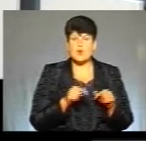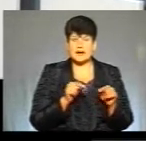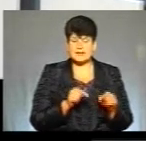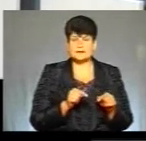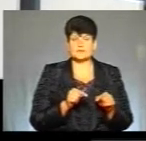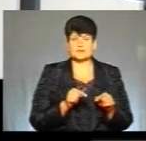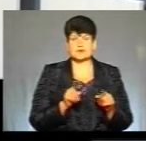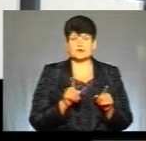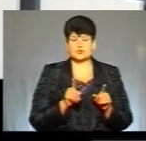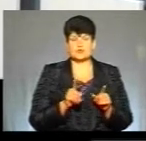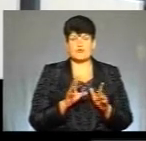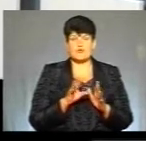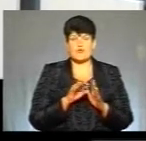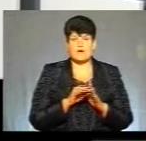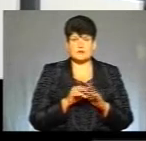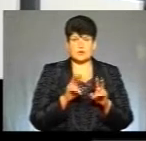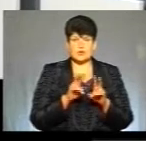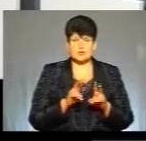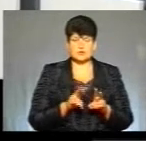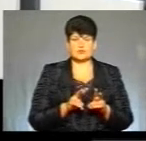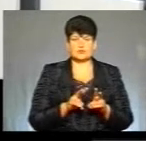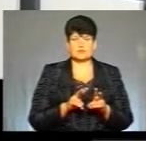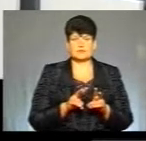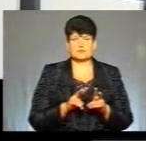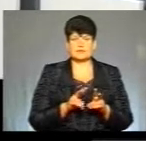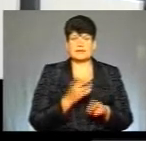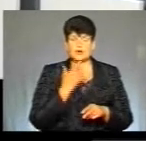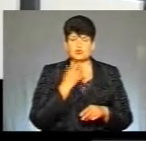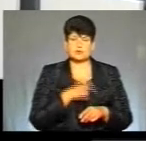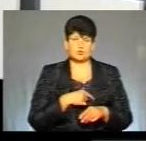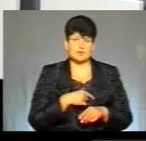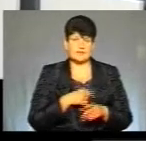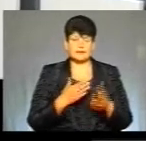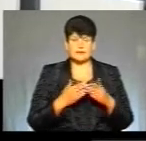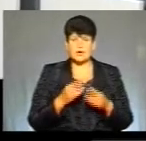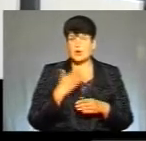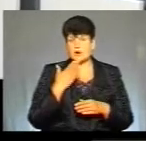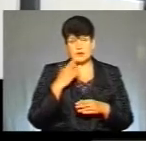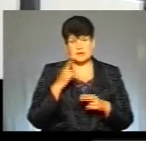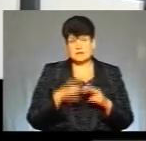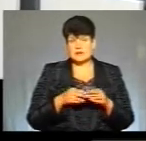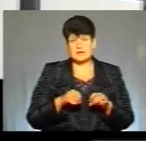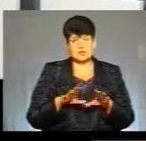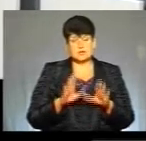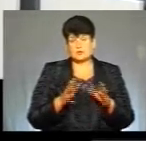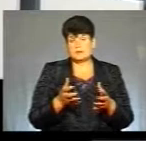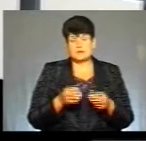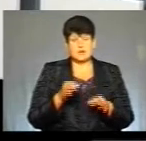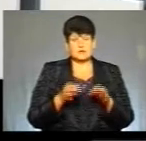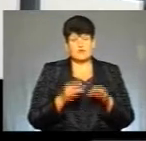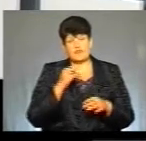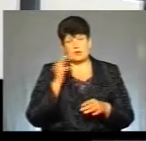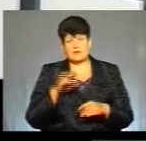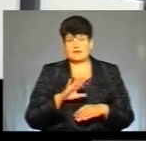розгляду відповідного провадження і вчинення відповідних процесуальних дій щодо народного депутата. Але остаточне рішення приймає суд, тобто він приймає рішення про винуватість